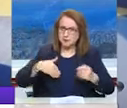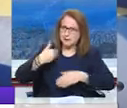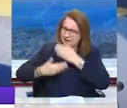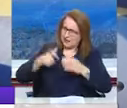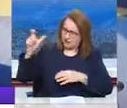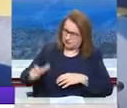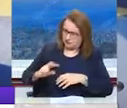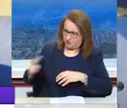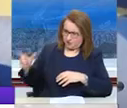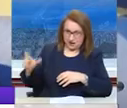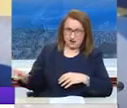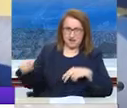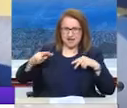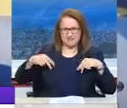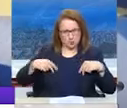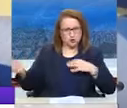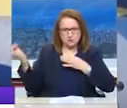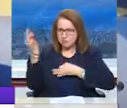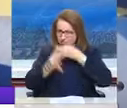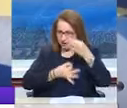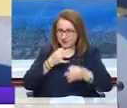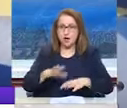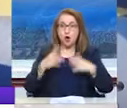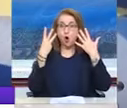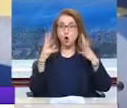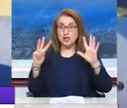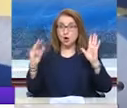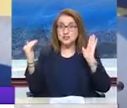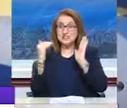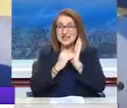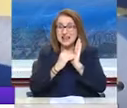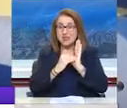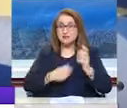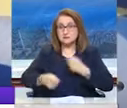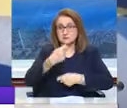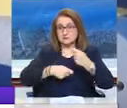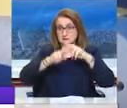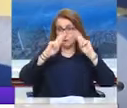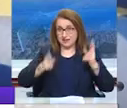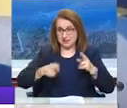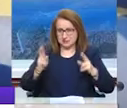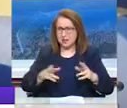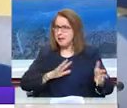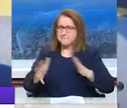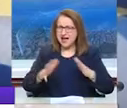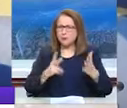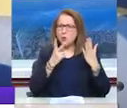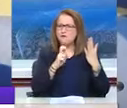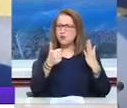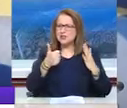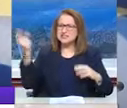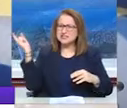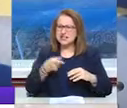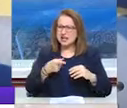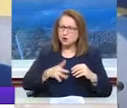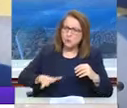Σκυλακάκης στη συνέχεια περίπου 800.000 επιχειρήσεις που συνιστούν το 76% του